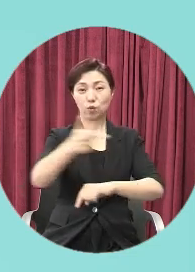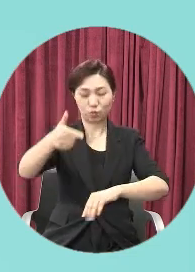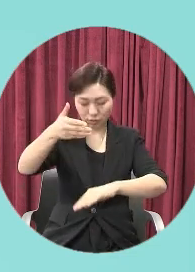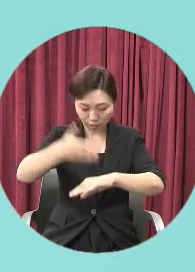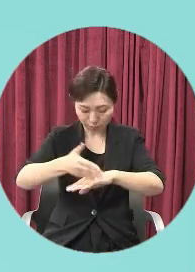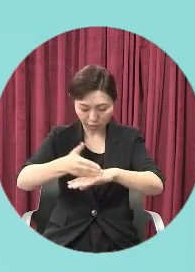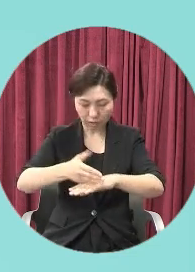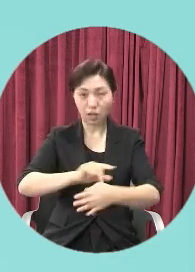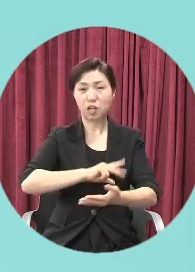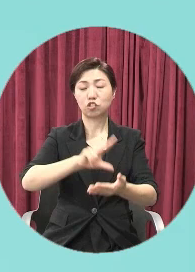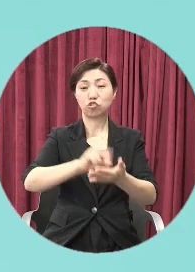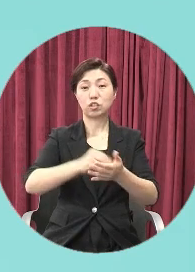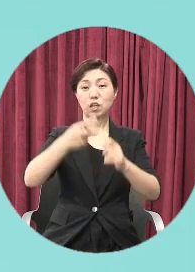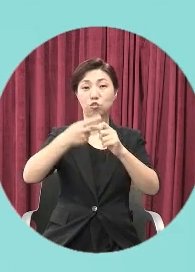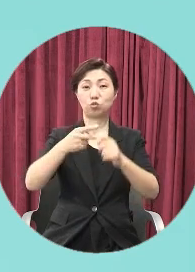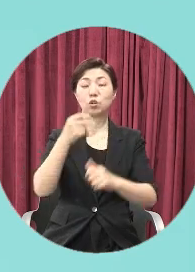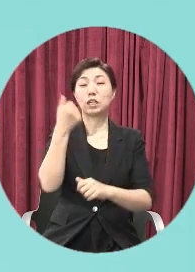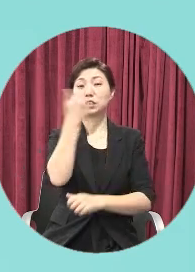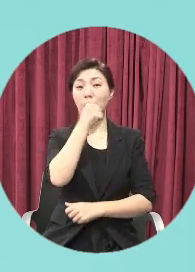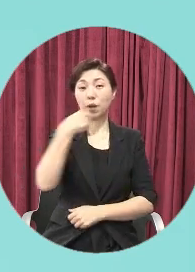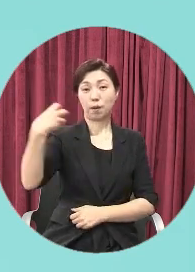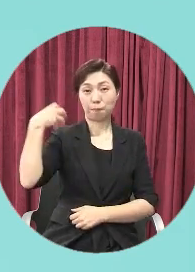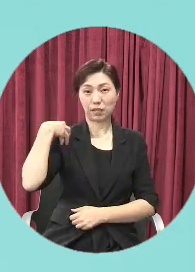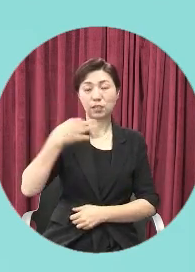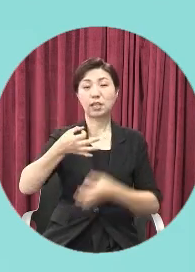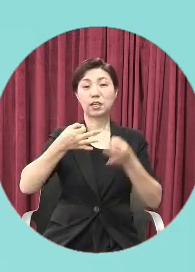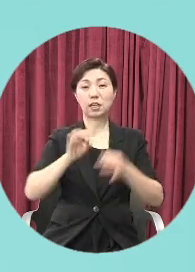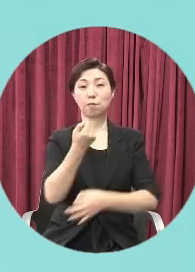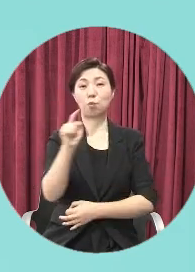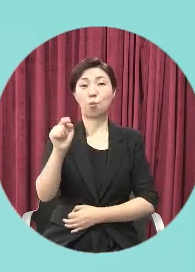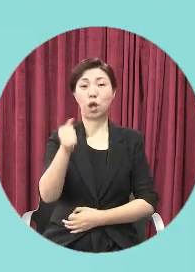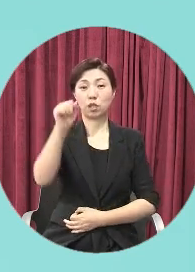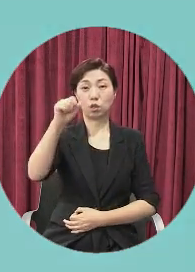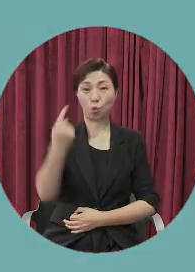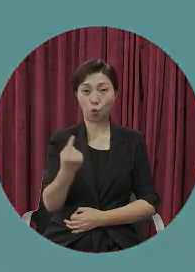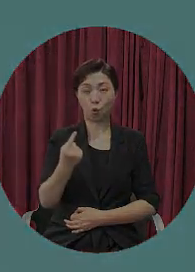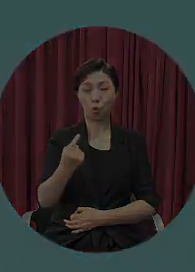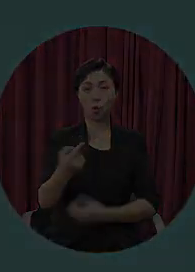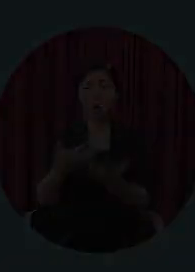2의 자장을 맡아주신 김한호 부장님께 다시 한번 감사의 말씀을 드립니다.